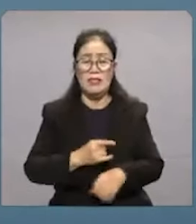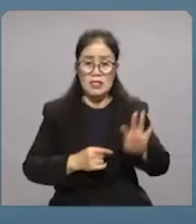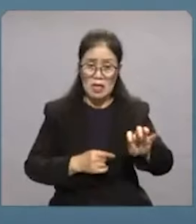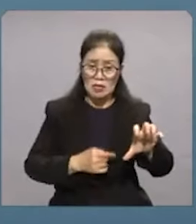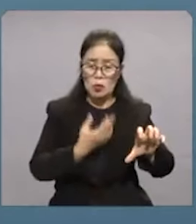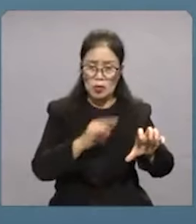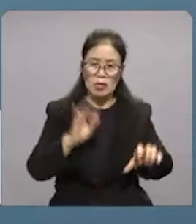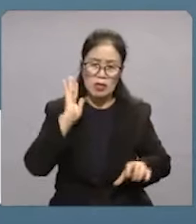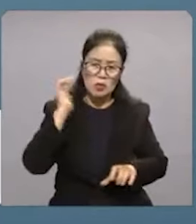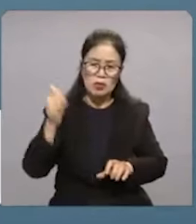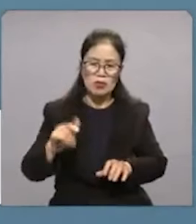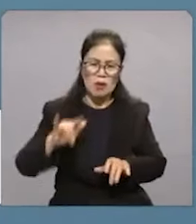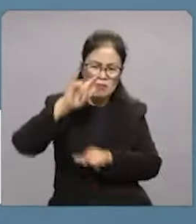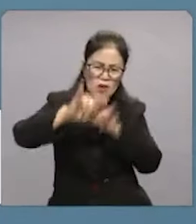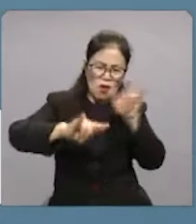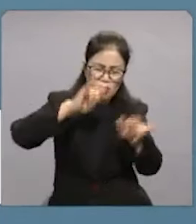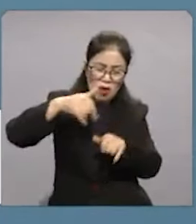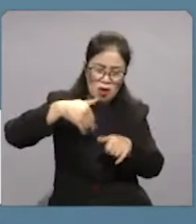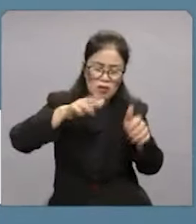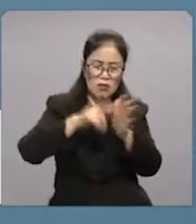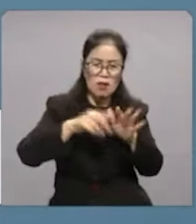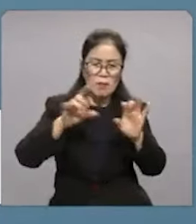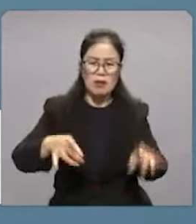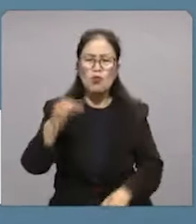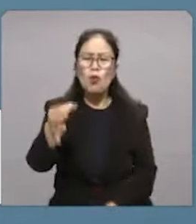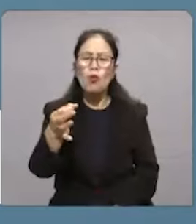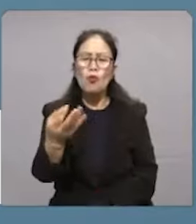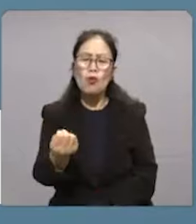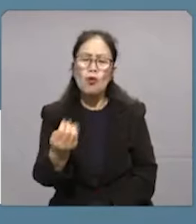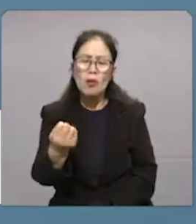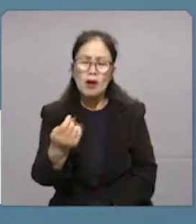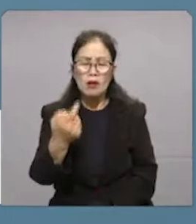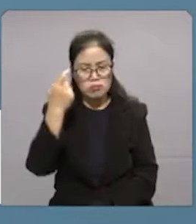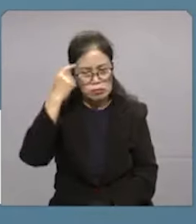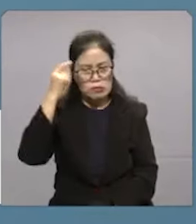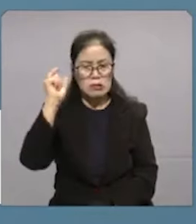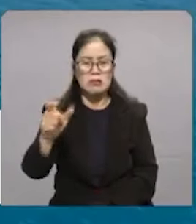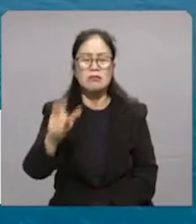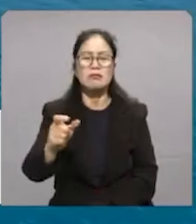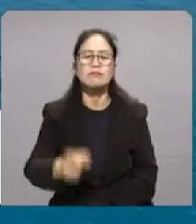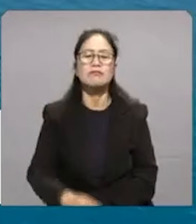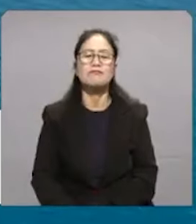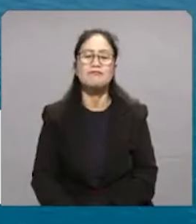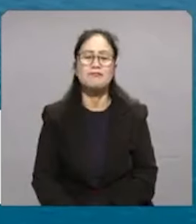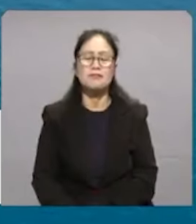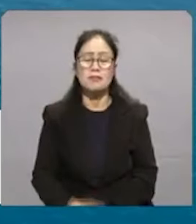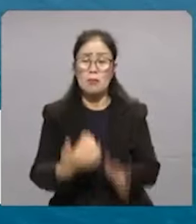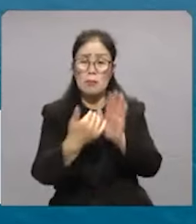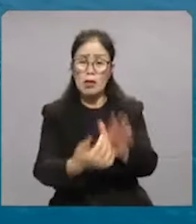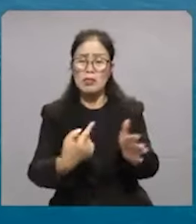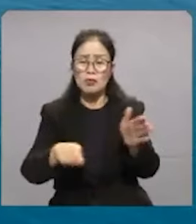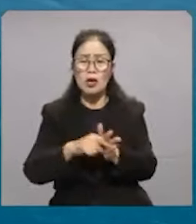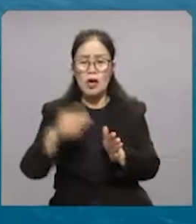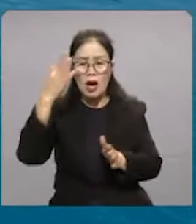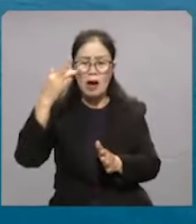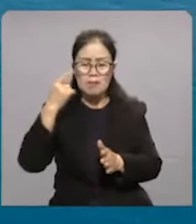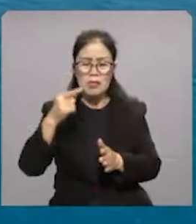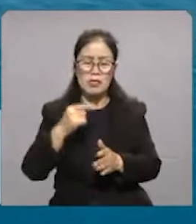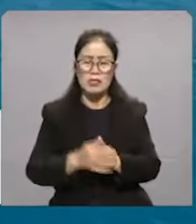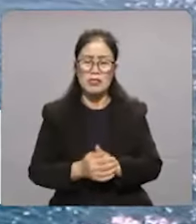때는 비원비 전폭기를 보낼 때마다 단가를 매겨야 한다고 강조했습니다. 이를 막기 위해 한미는